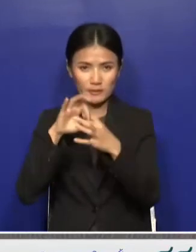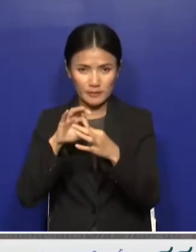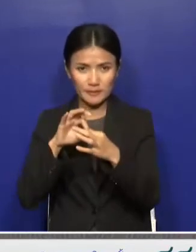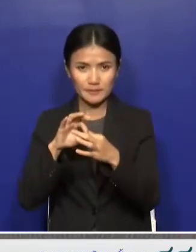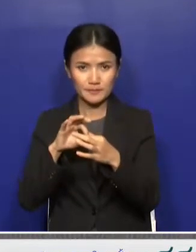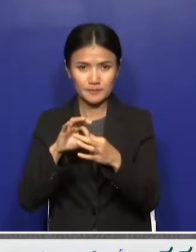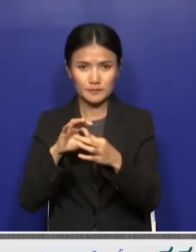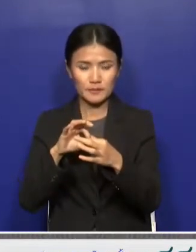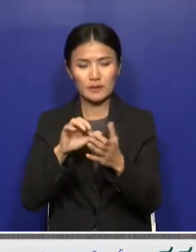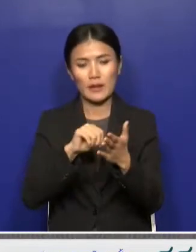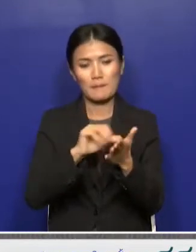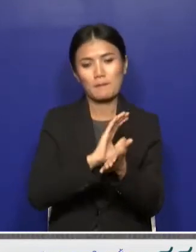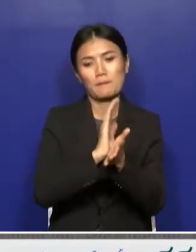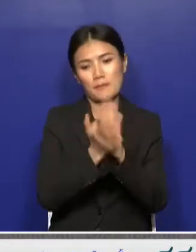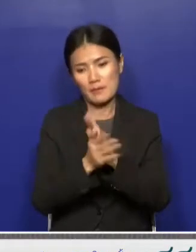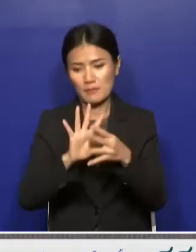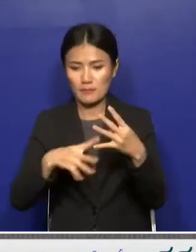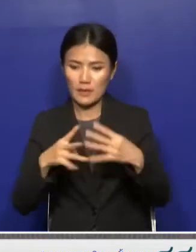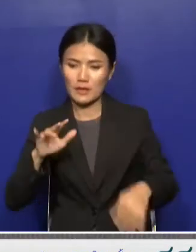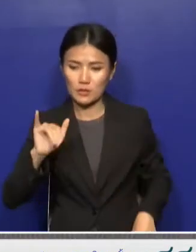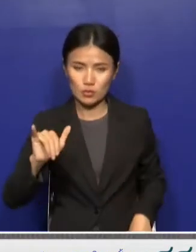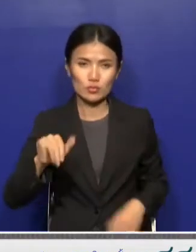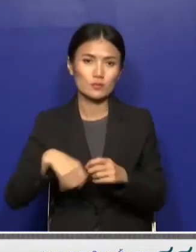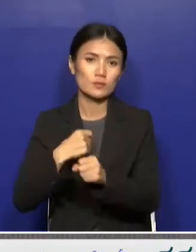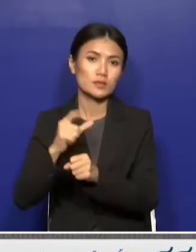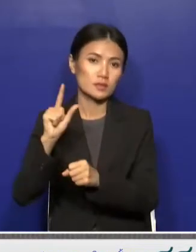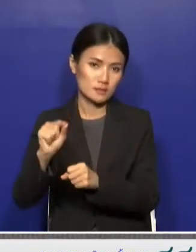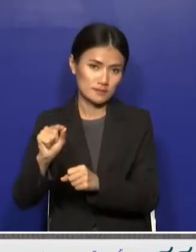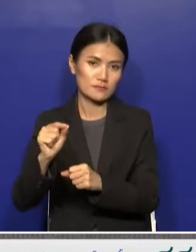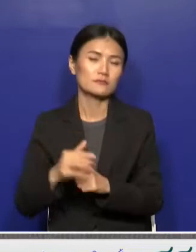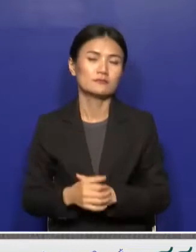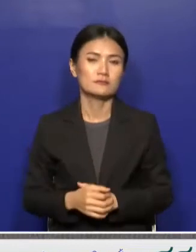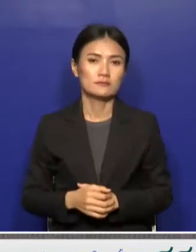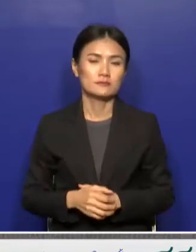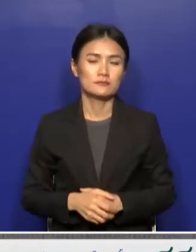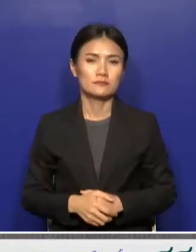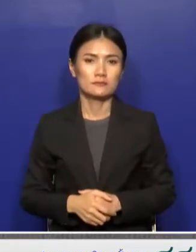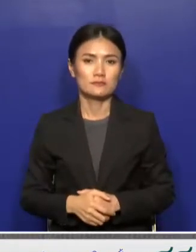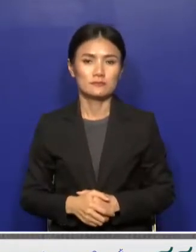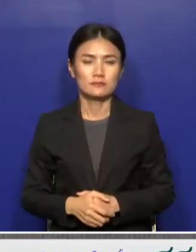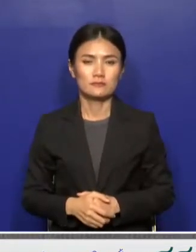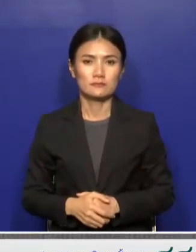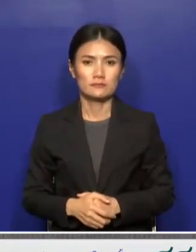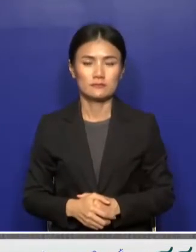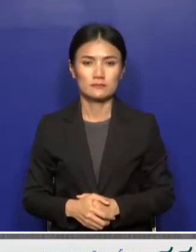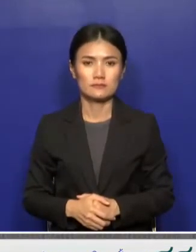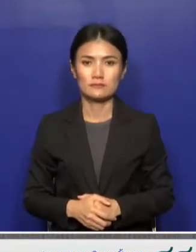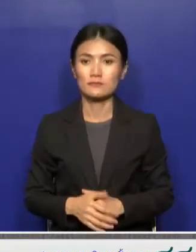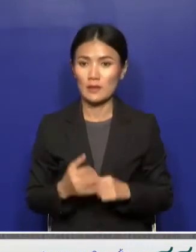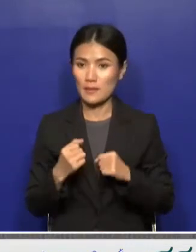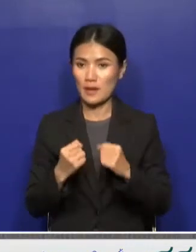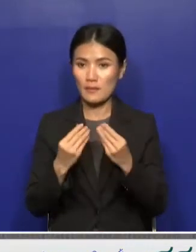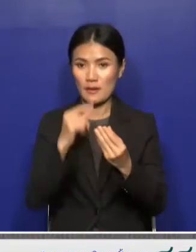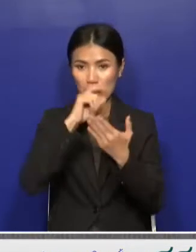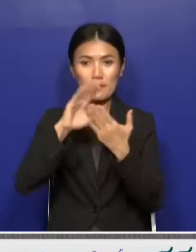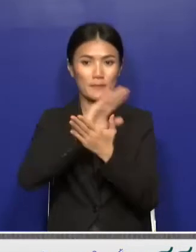ฏิรูปเรื่องของการมียุทธศาสตร์ชาติขึ้นมานะครับโดยที่พยายามที่จะให้ประเทศไทยเนี่ยมี